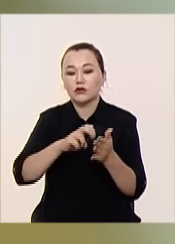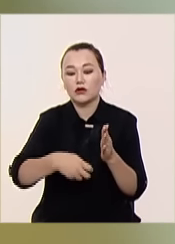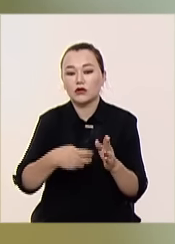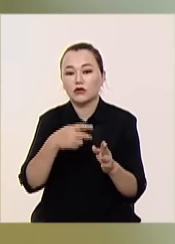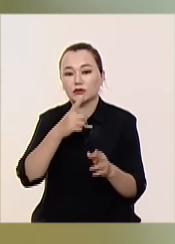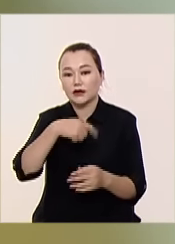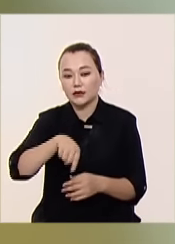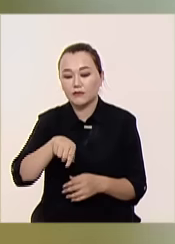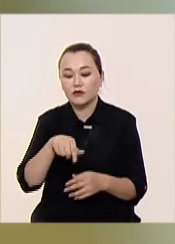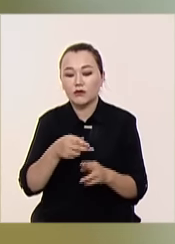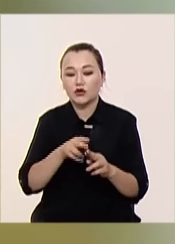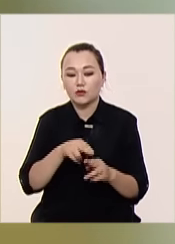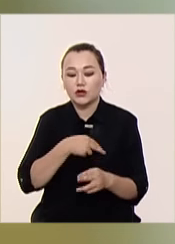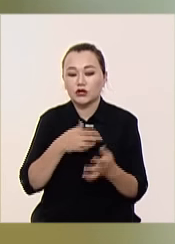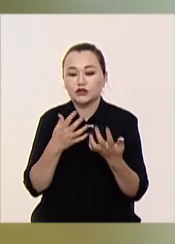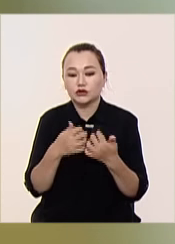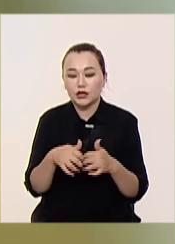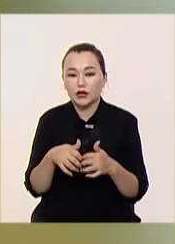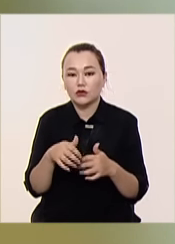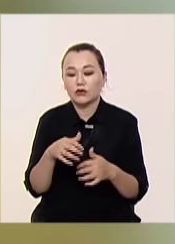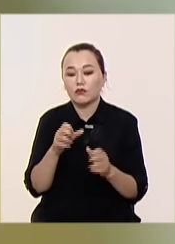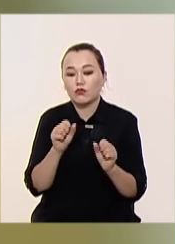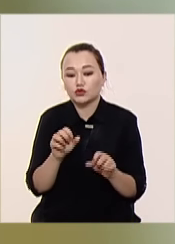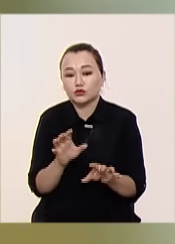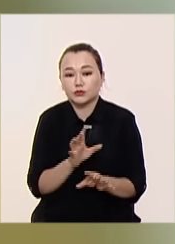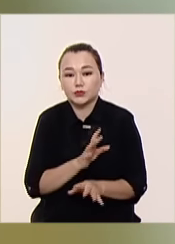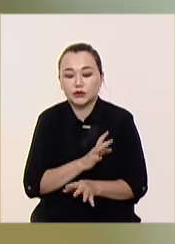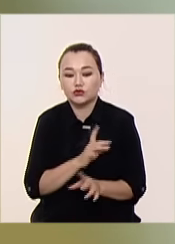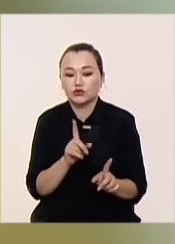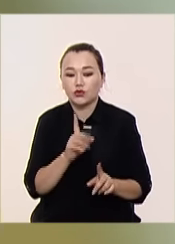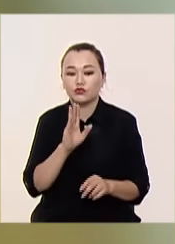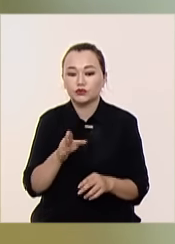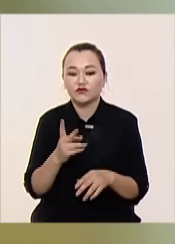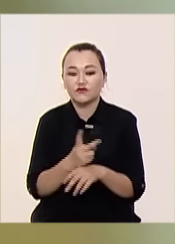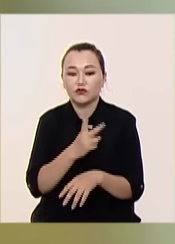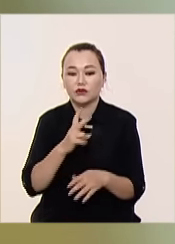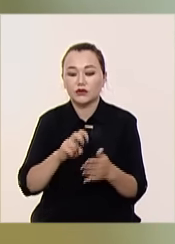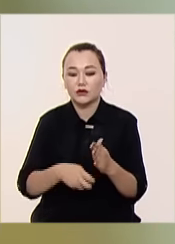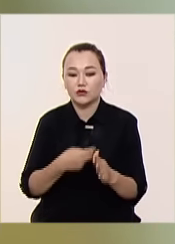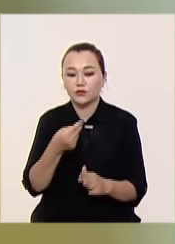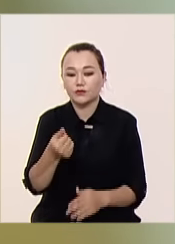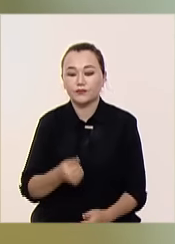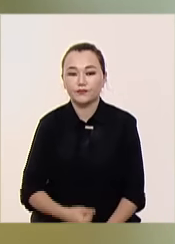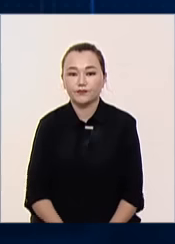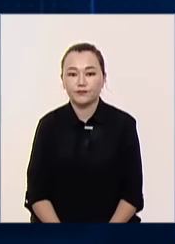налогообложение. Поэтому я считаю, что вполне возможно, что будет двойное налогообложение.